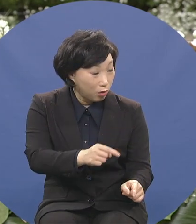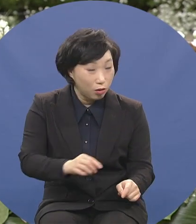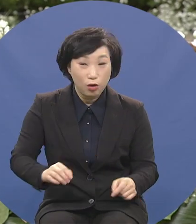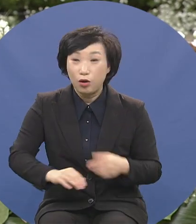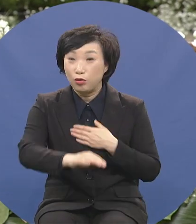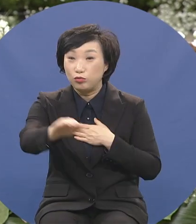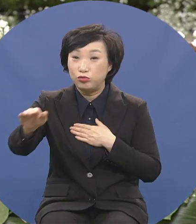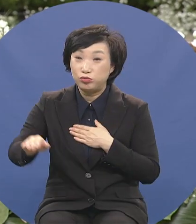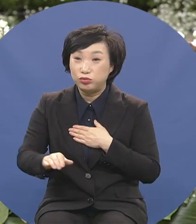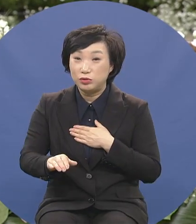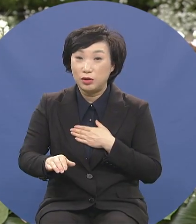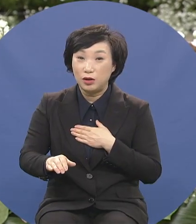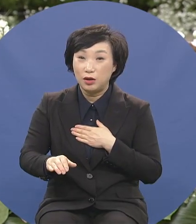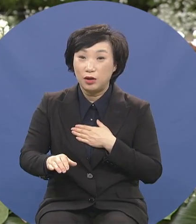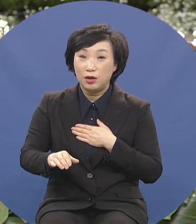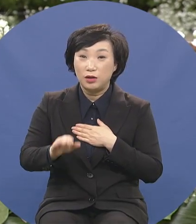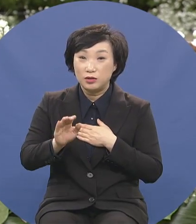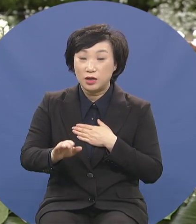우리의